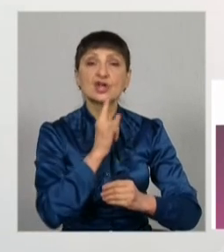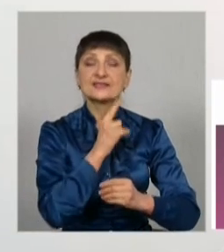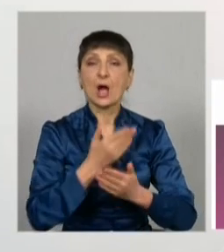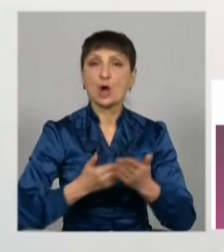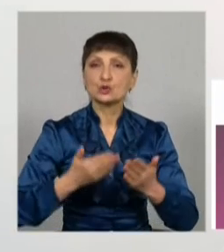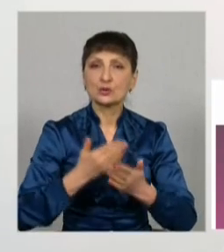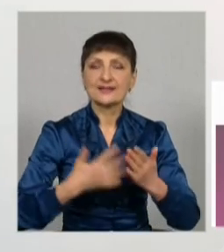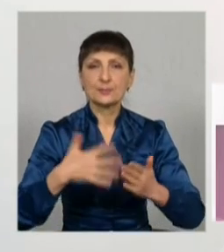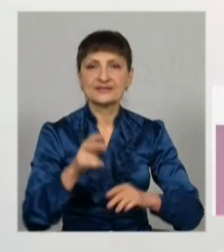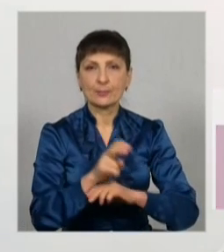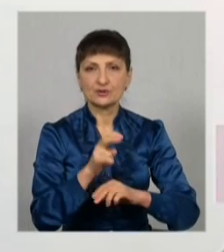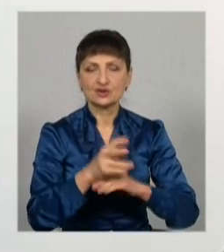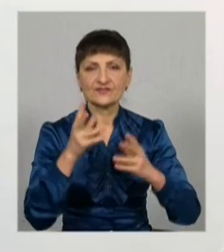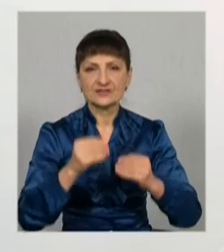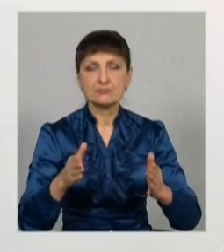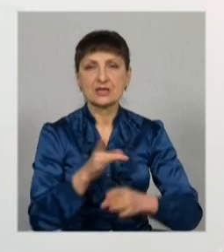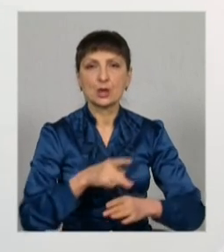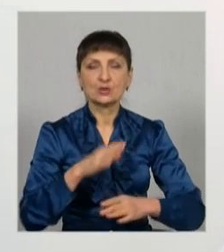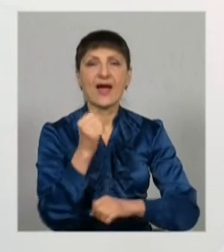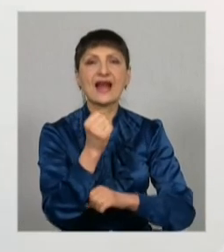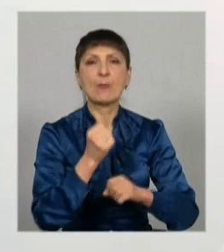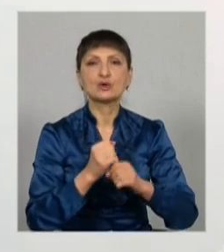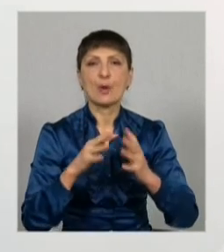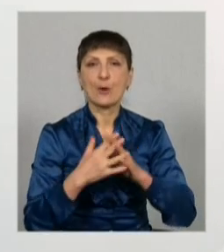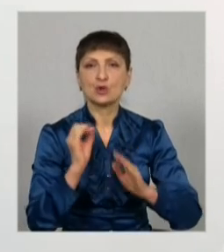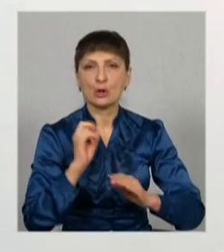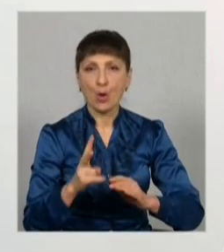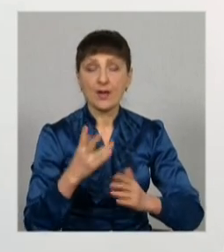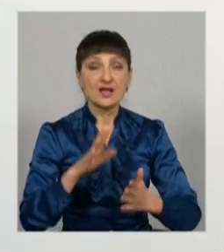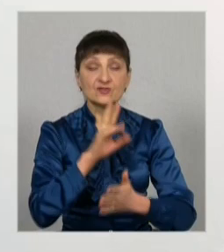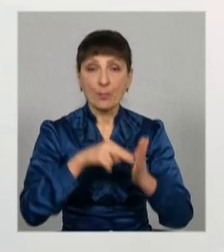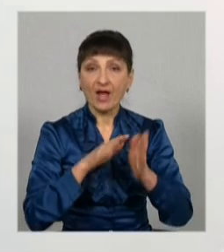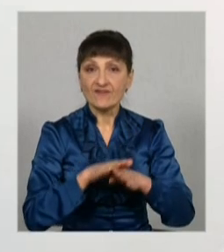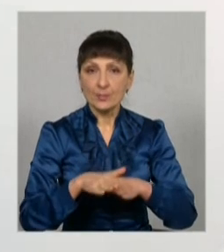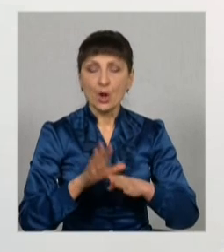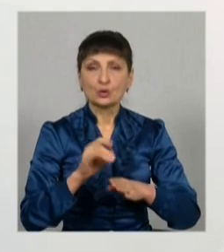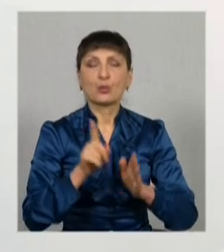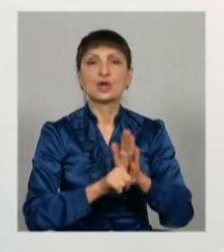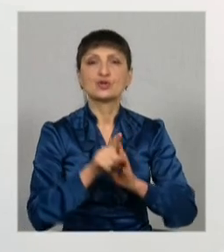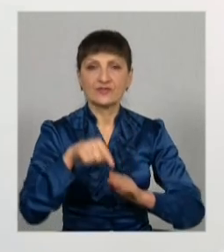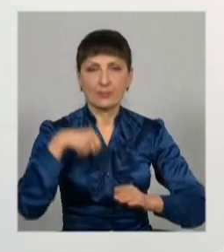50 посещений в день в микрорайоне «Рабочий поселок». Если все будет по плану, то СМР начнутся в этом году.